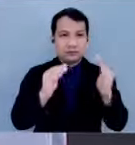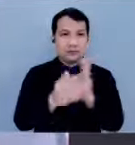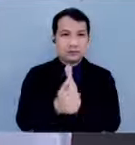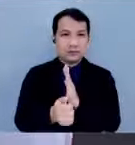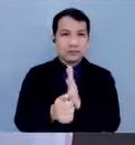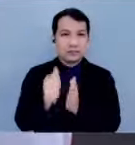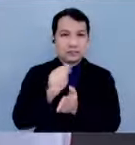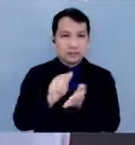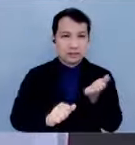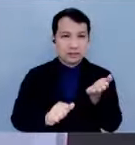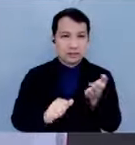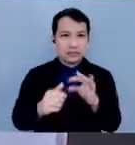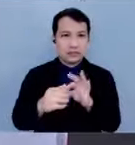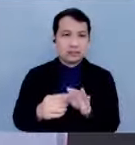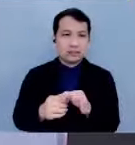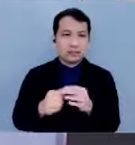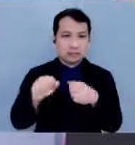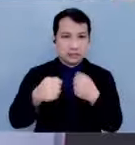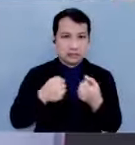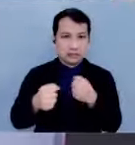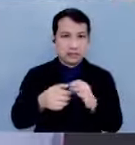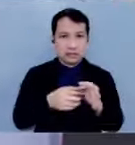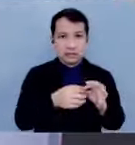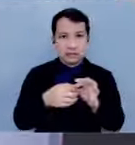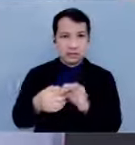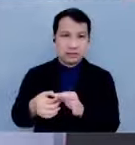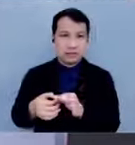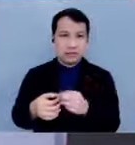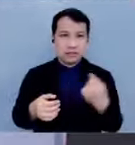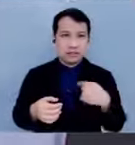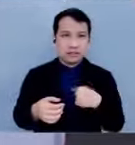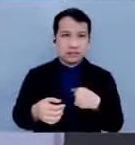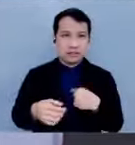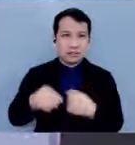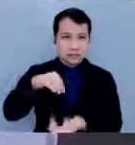and sports. Ah, which, sports ba? Yes, which is chess.